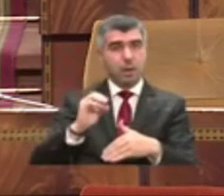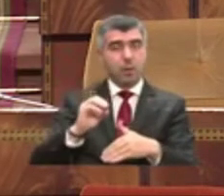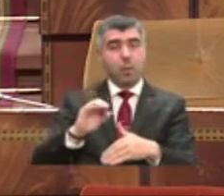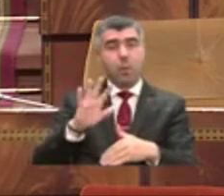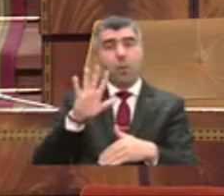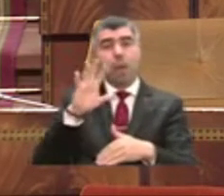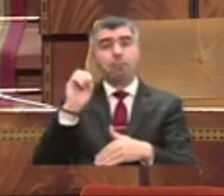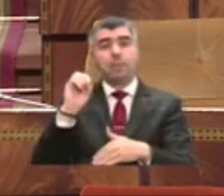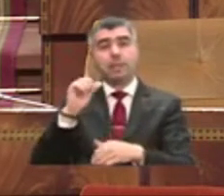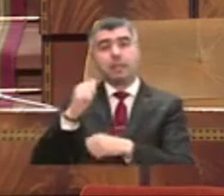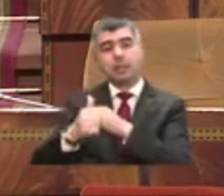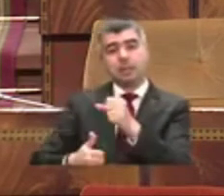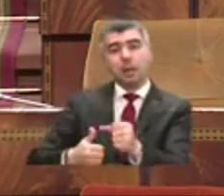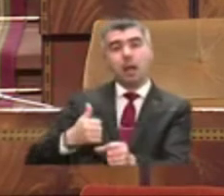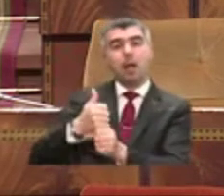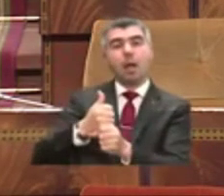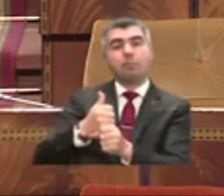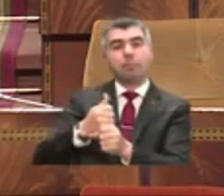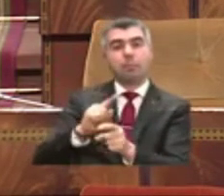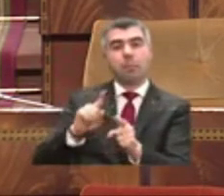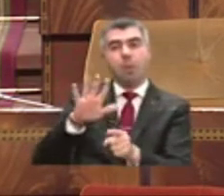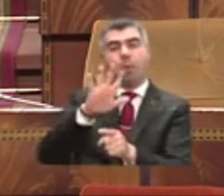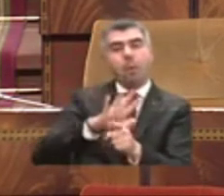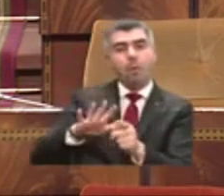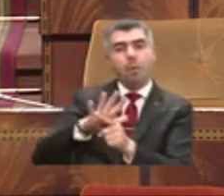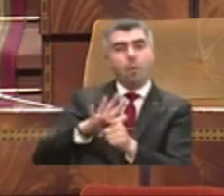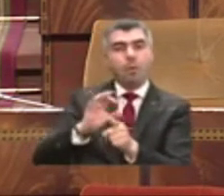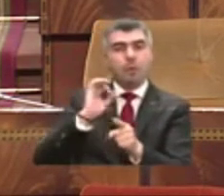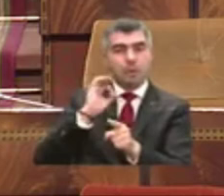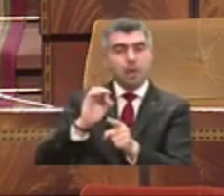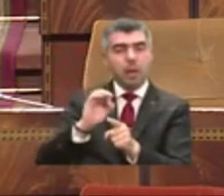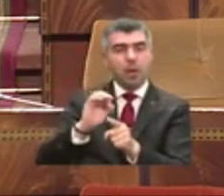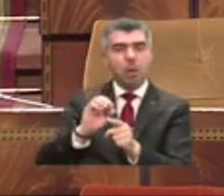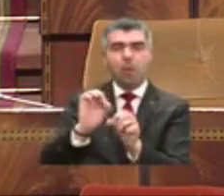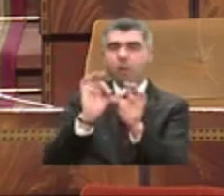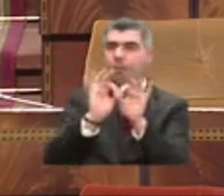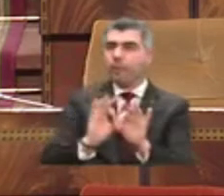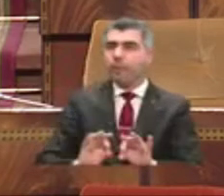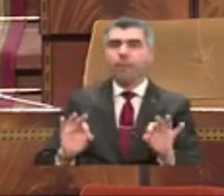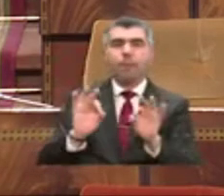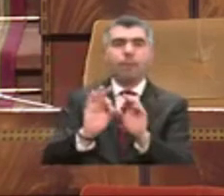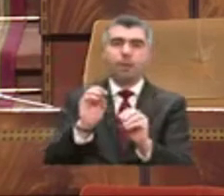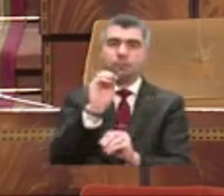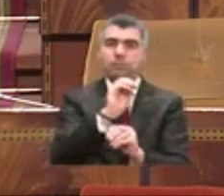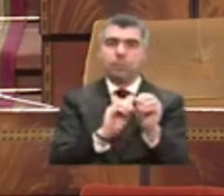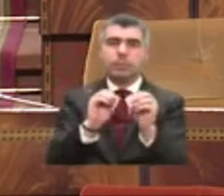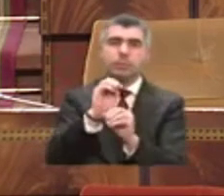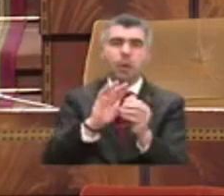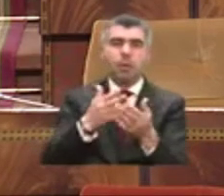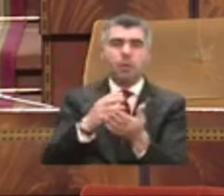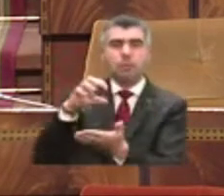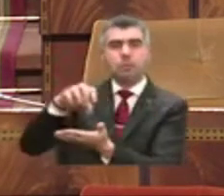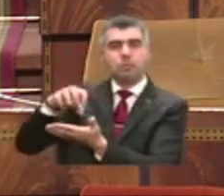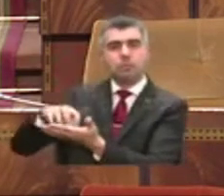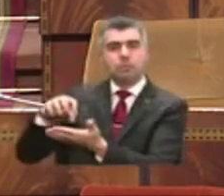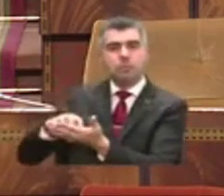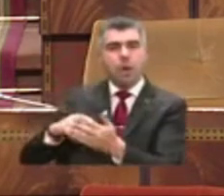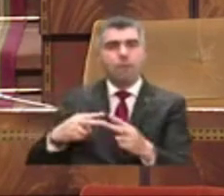ما تصاوبت اللي كتستافد منها مجموعه ديال المراكز الفوارات وايت حج الله وسوق القور